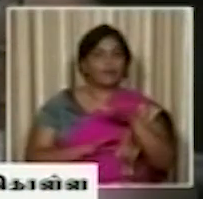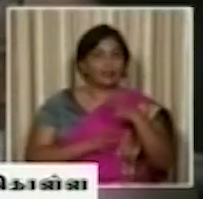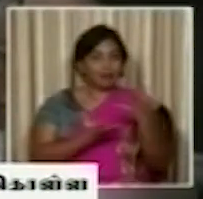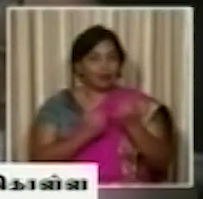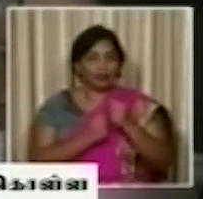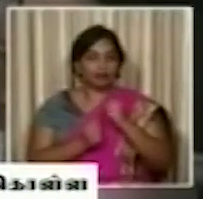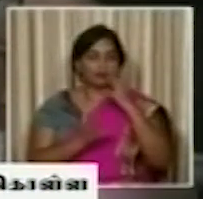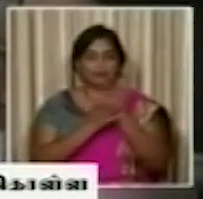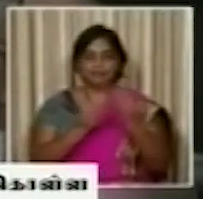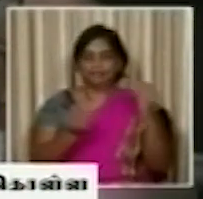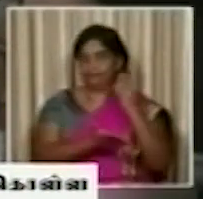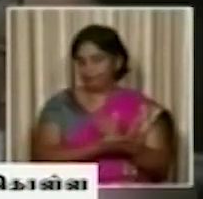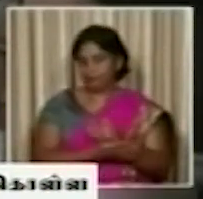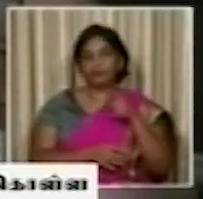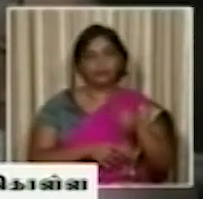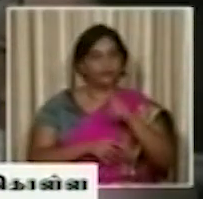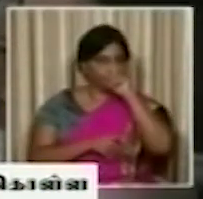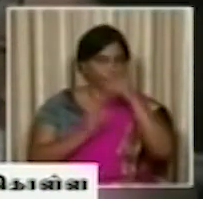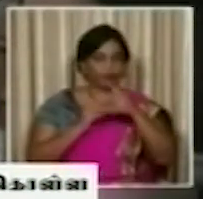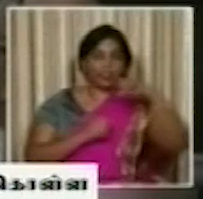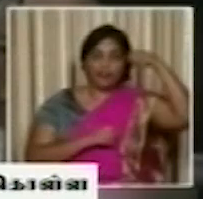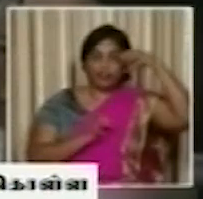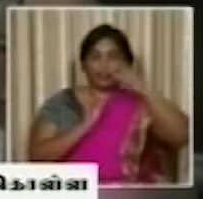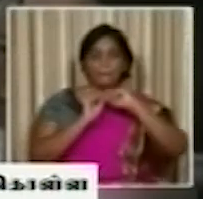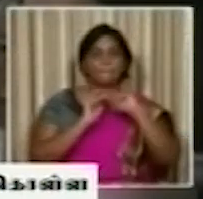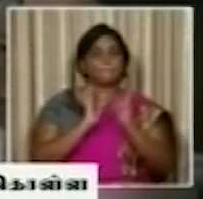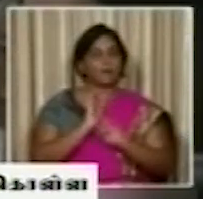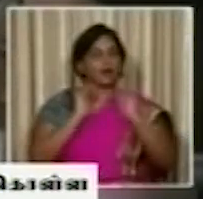பொருளாதாரத்திற்கு நெருக்கடி ஏற்படும் வகையில் நிவாரணம் வழங்கி நாட்டை மீண்டும்